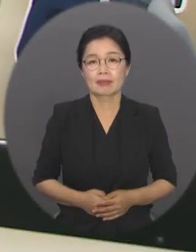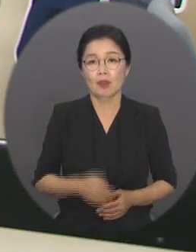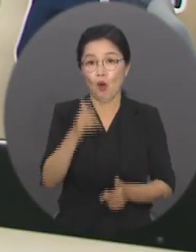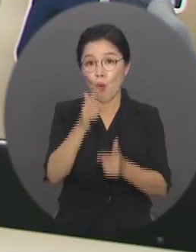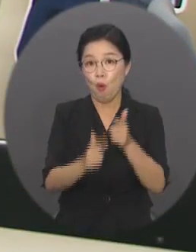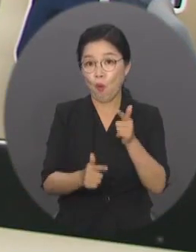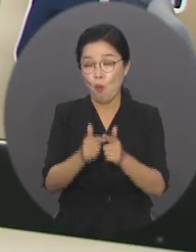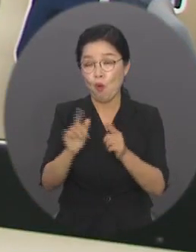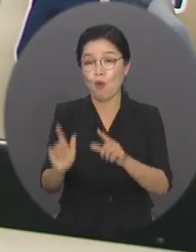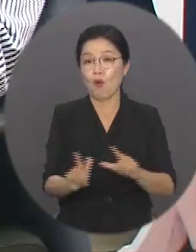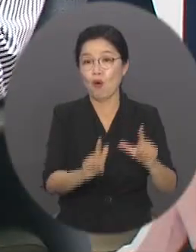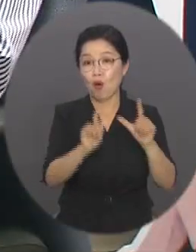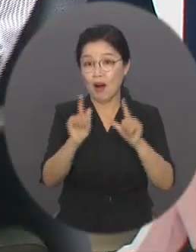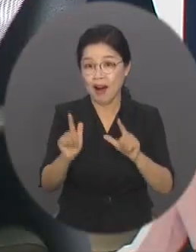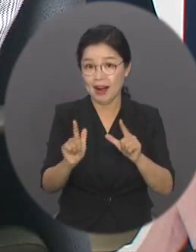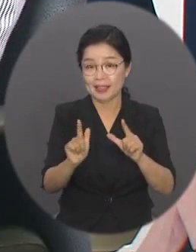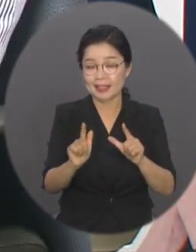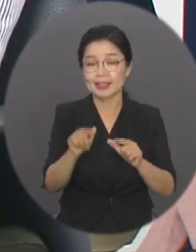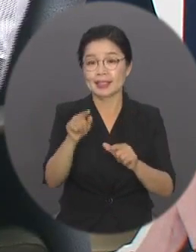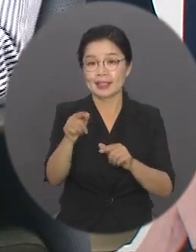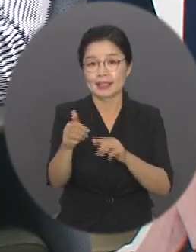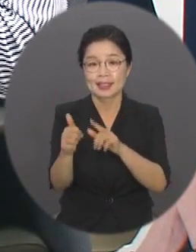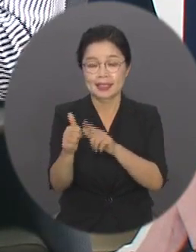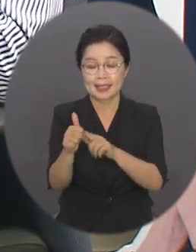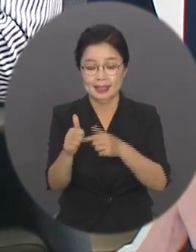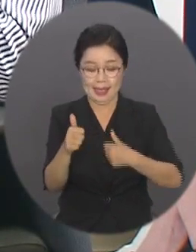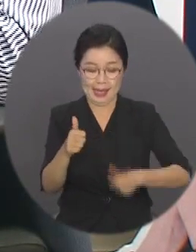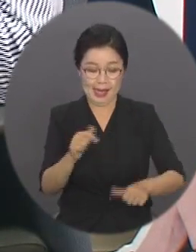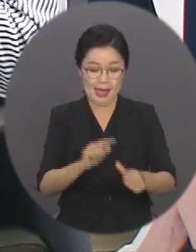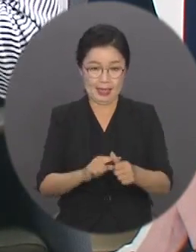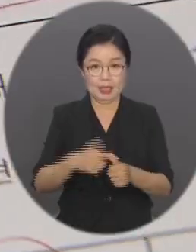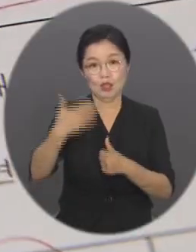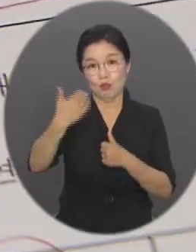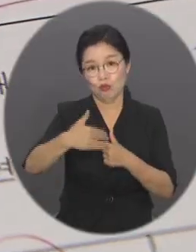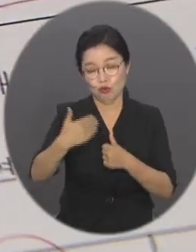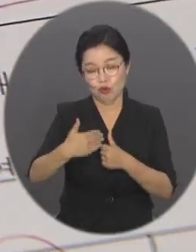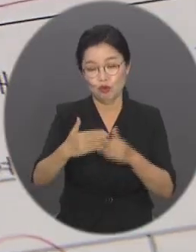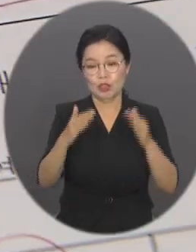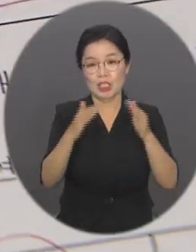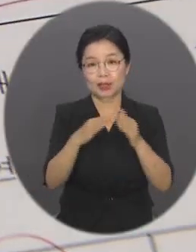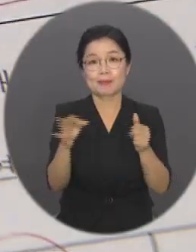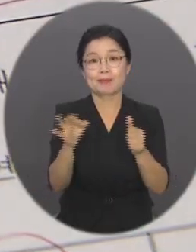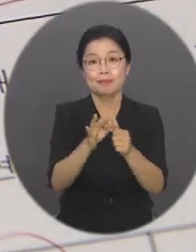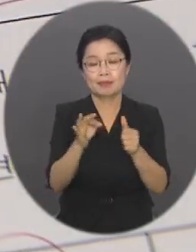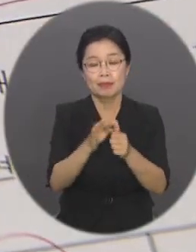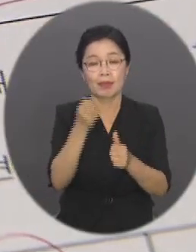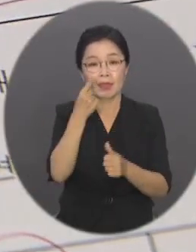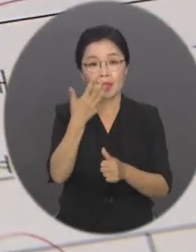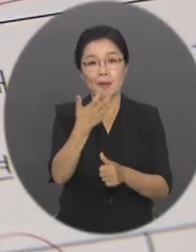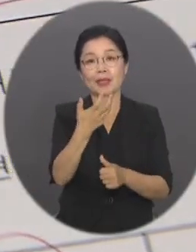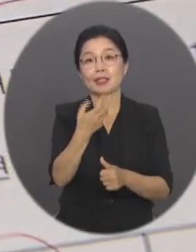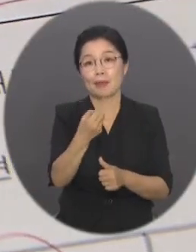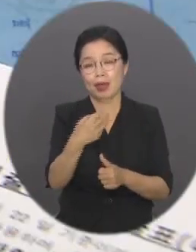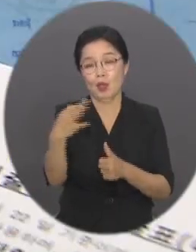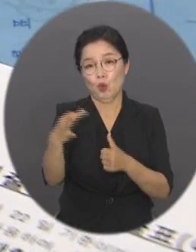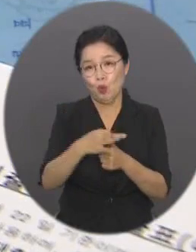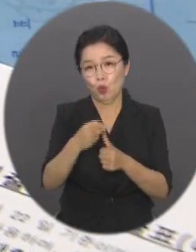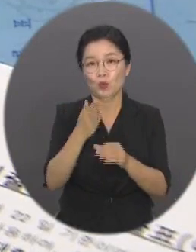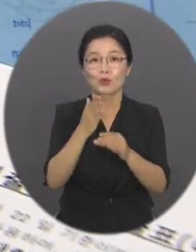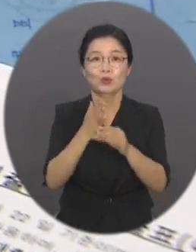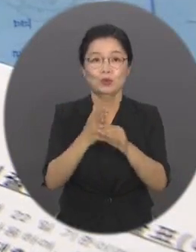목포에 사는 80살 전모 씨는 아들의 권유로 지난해 주택연금에 가입한 뒤 매달 80만 원 남짓을 받고